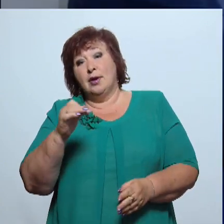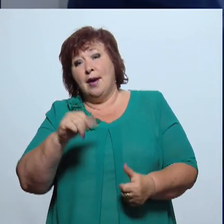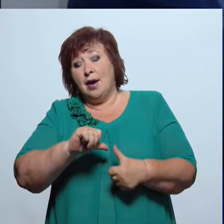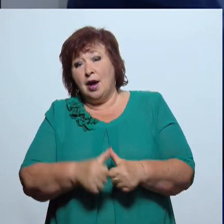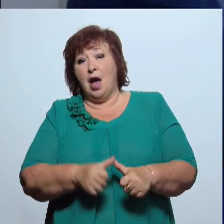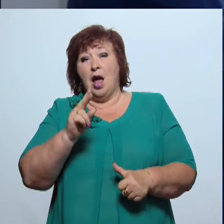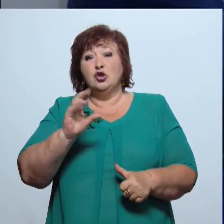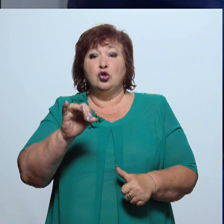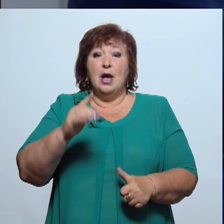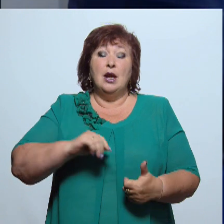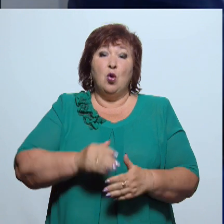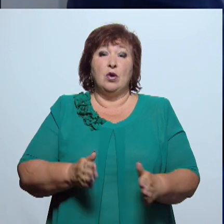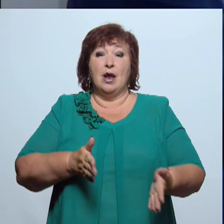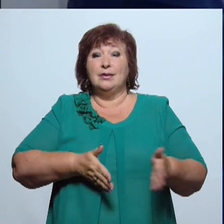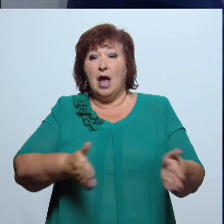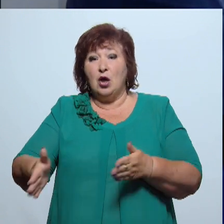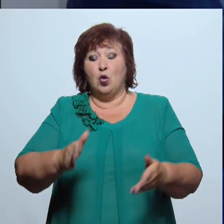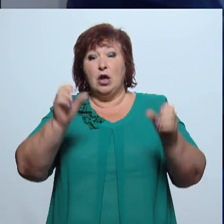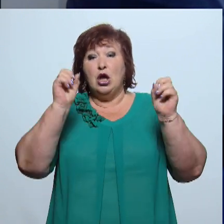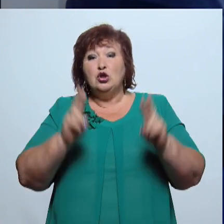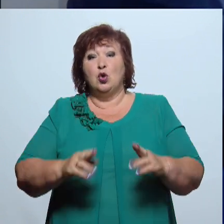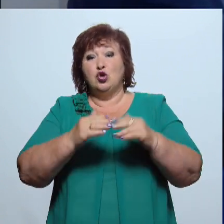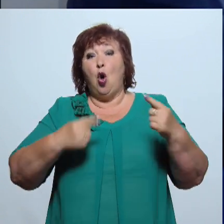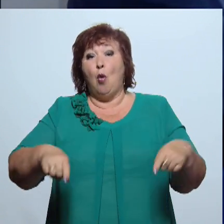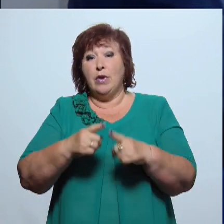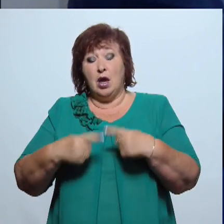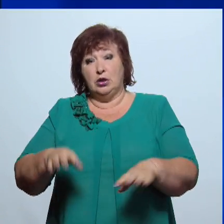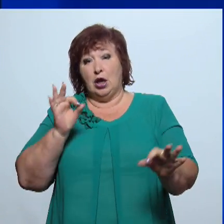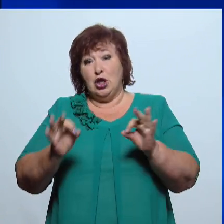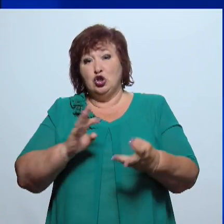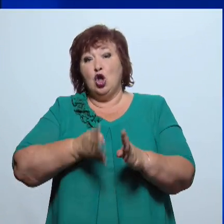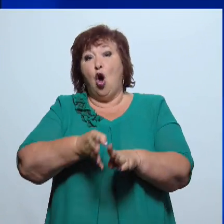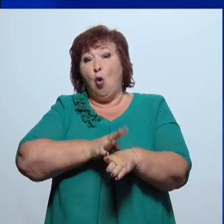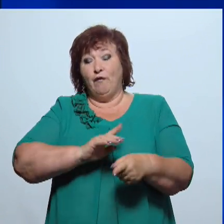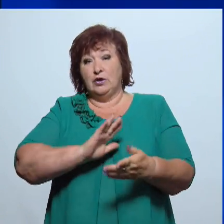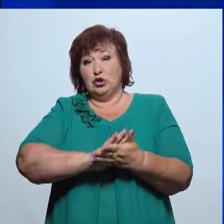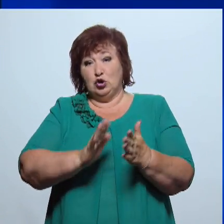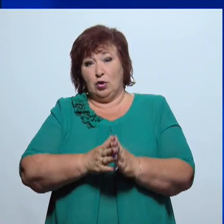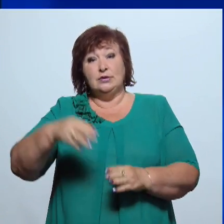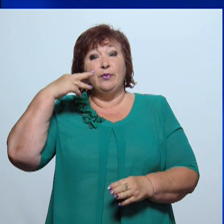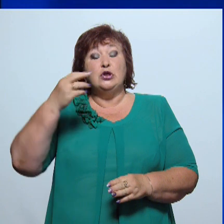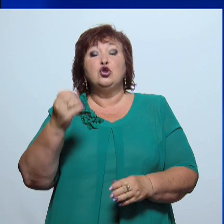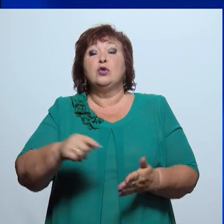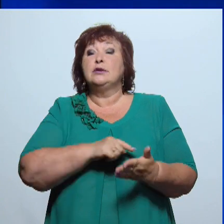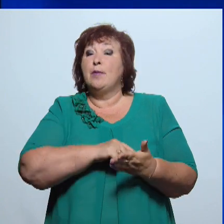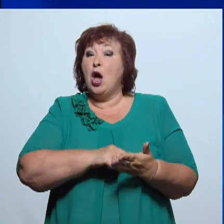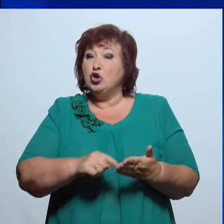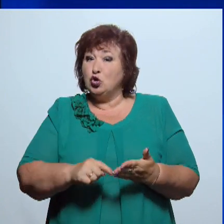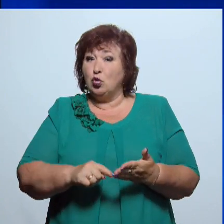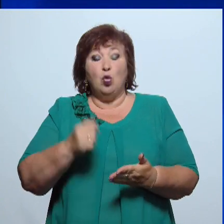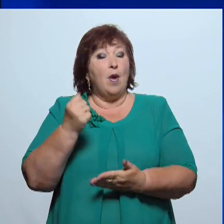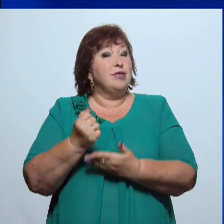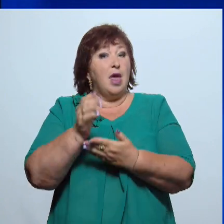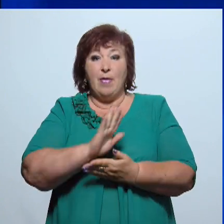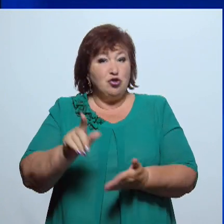социальные выплаты, состояние дорог и соцобъектов и, конечно же, ковид-ситуация. Президент еще раз подчеркнул, что он не